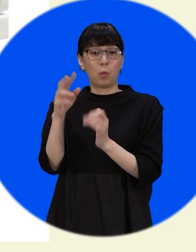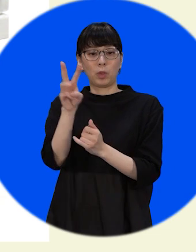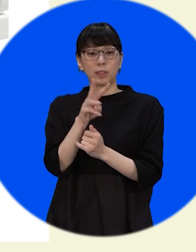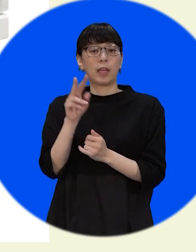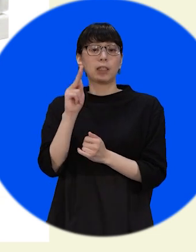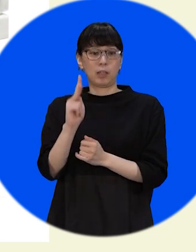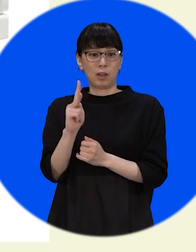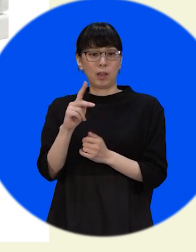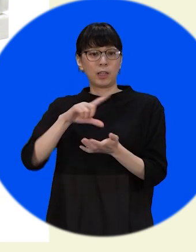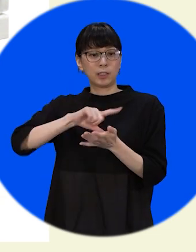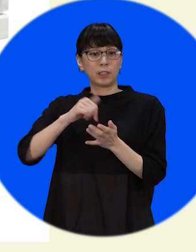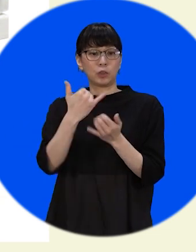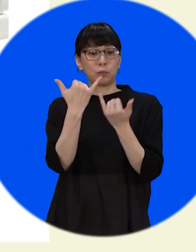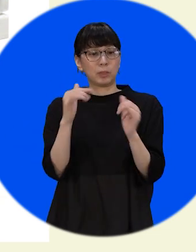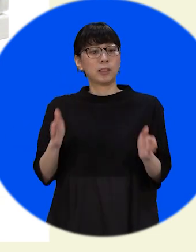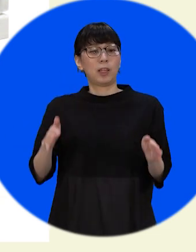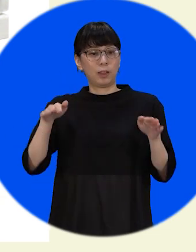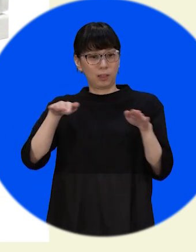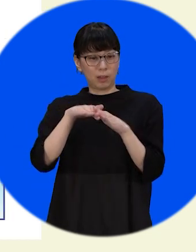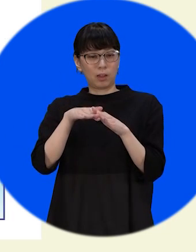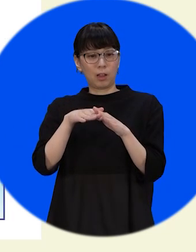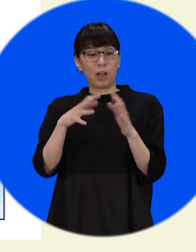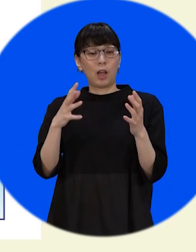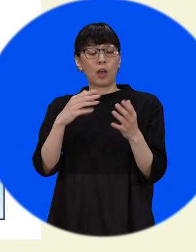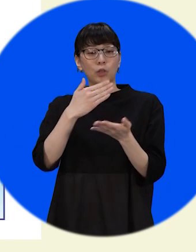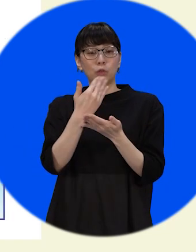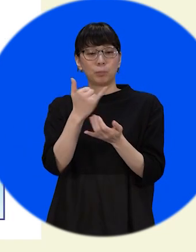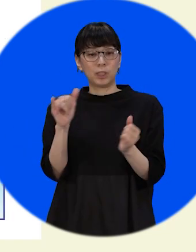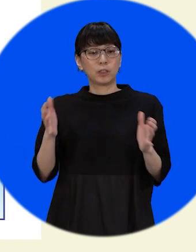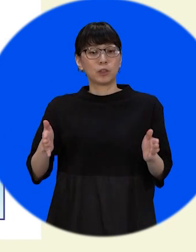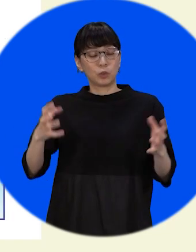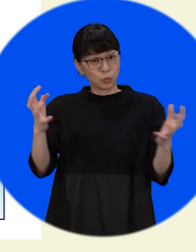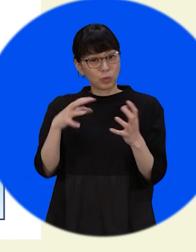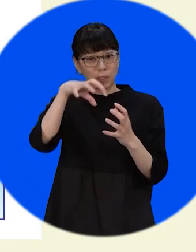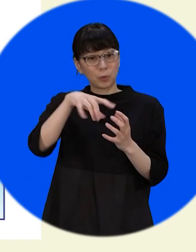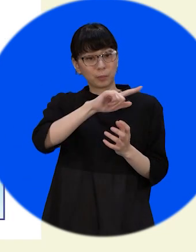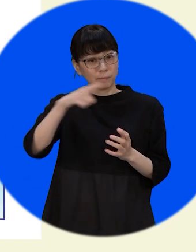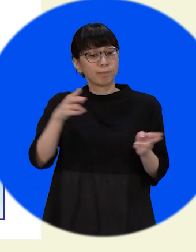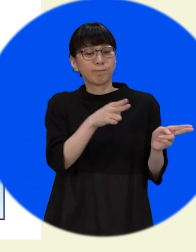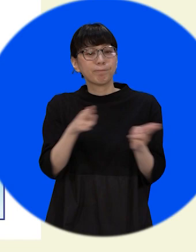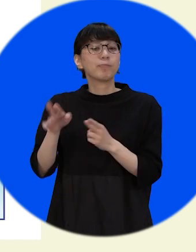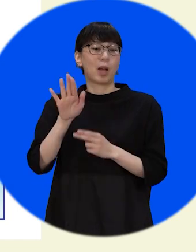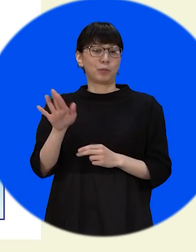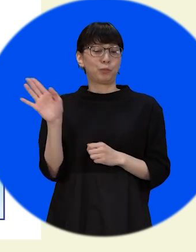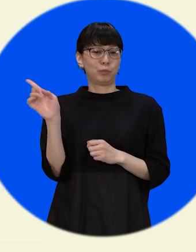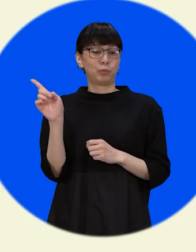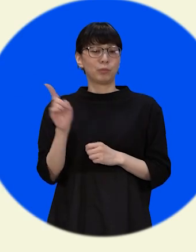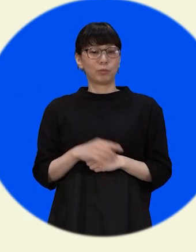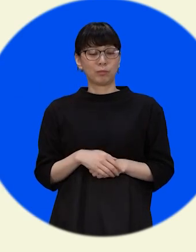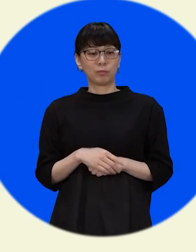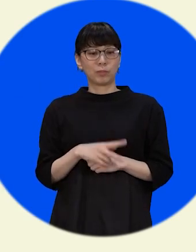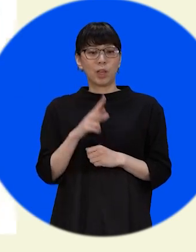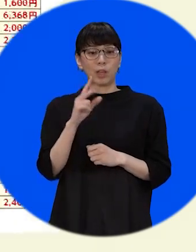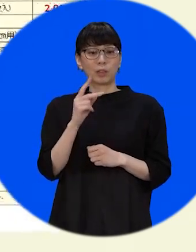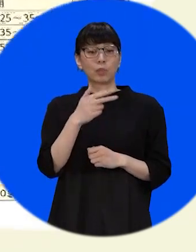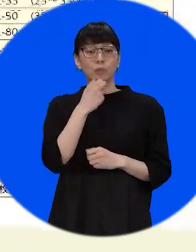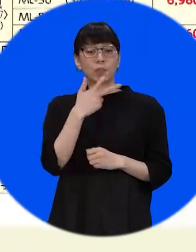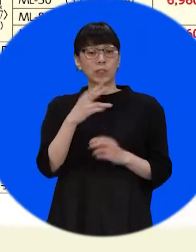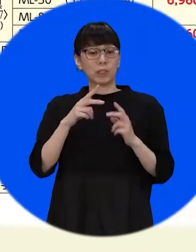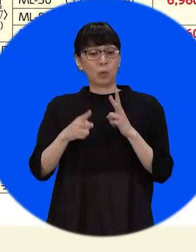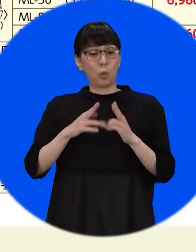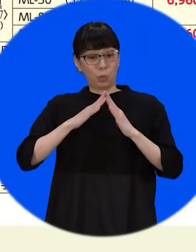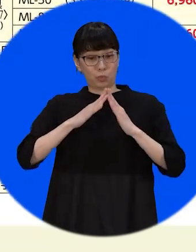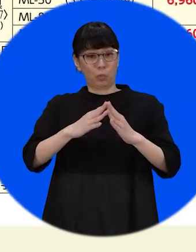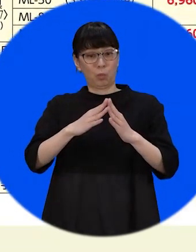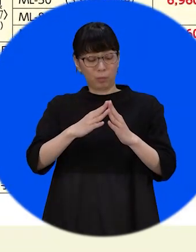課、地域区民センター、区民集会所などに置いてあります。 葛飾福祉工場さんという